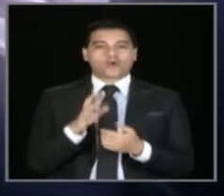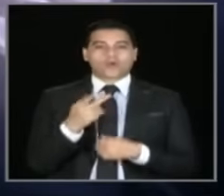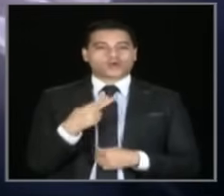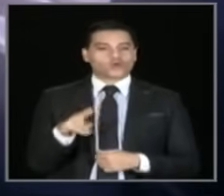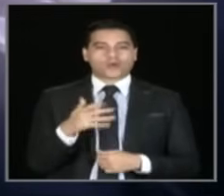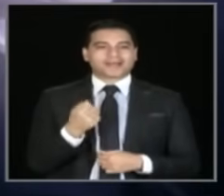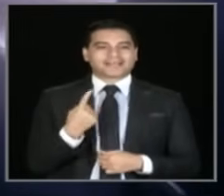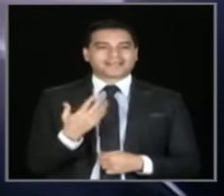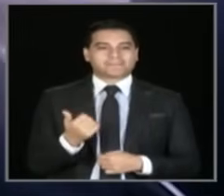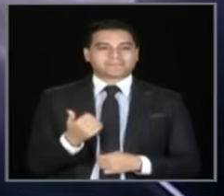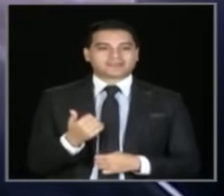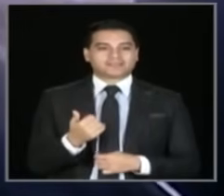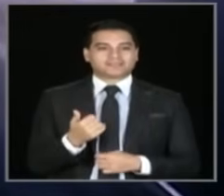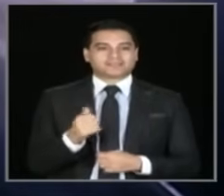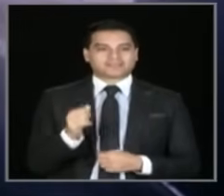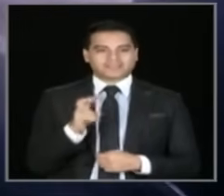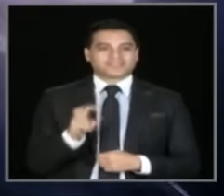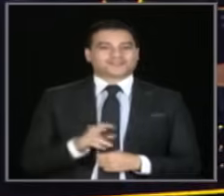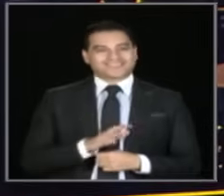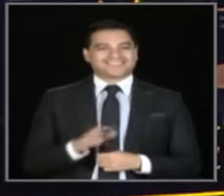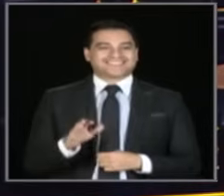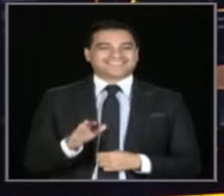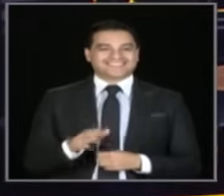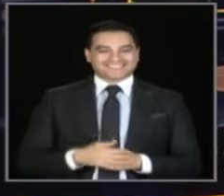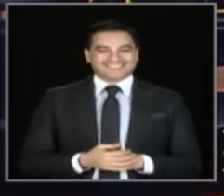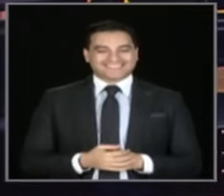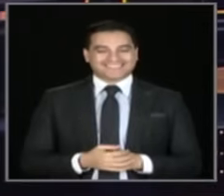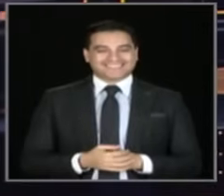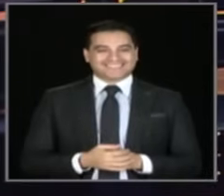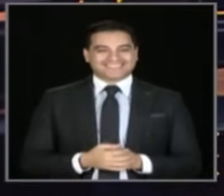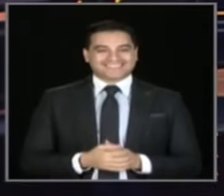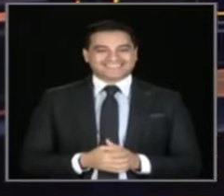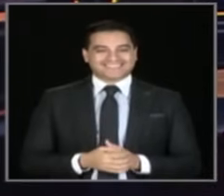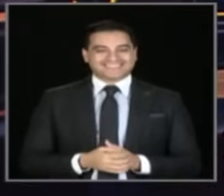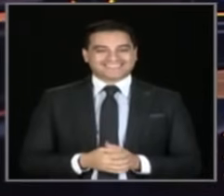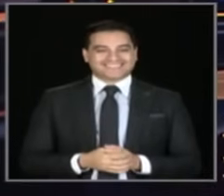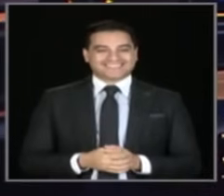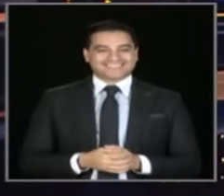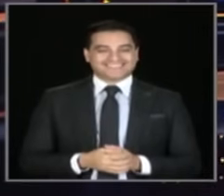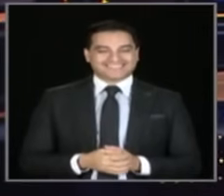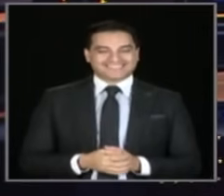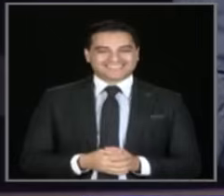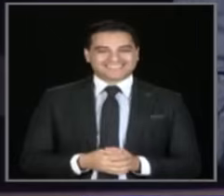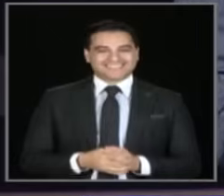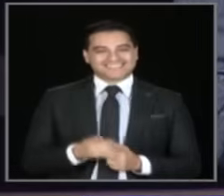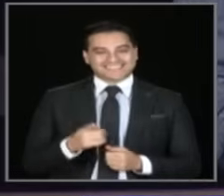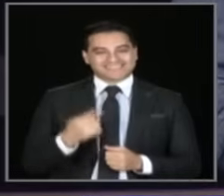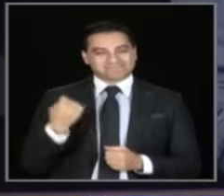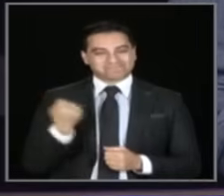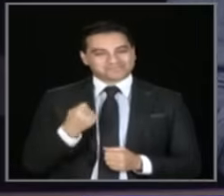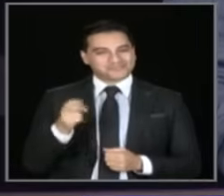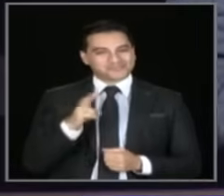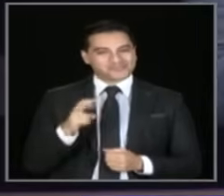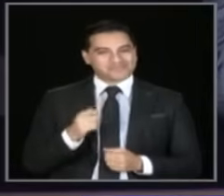ولا بالجنيه المصري؟ لا بالدولار. مرة واحدة؟ اه بالجنيه الاسترليني. يا نهار أبيض، ده احترافية غير